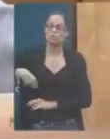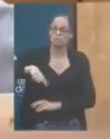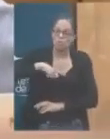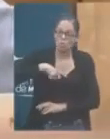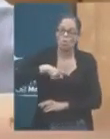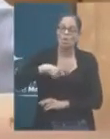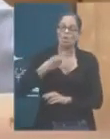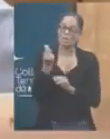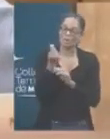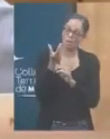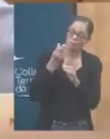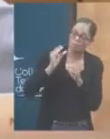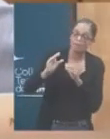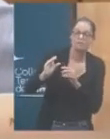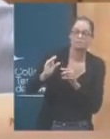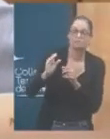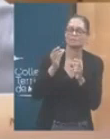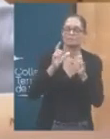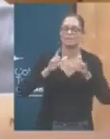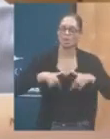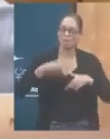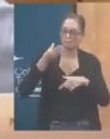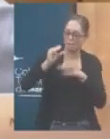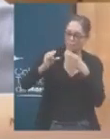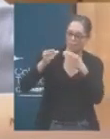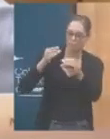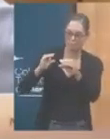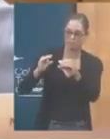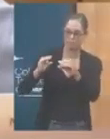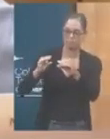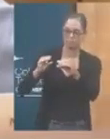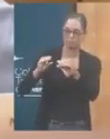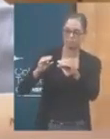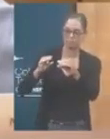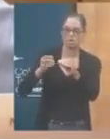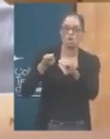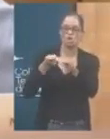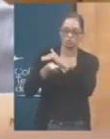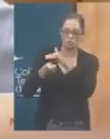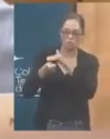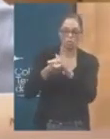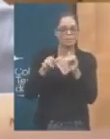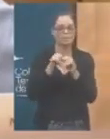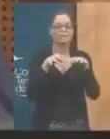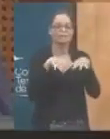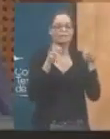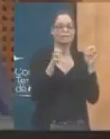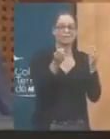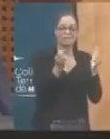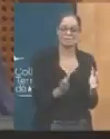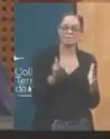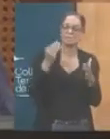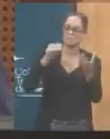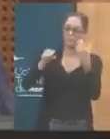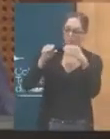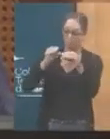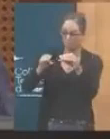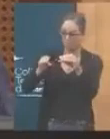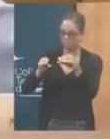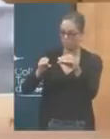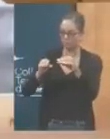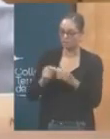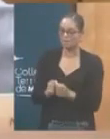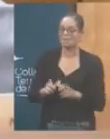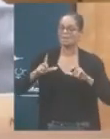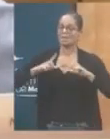cette école. Oui. Les budgets les subventions sont votées par l'Assemblée. Oui. Comme tous les satellites. Cette école